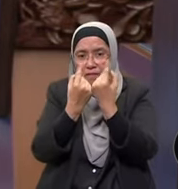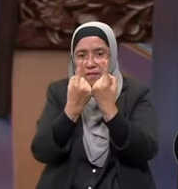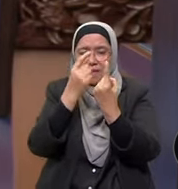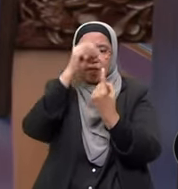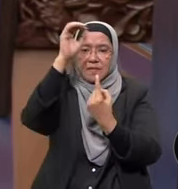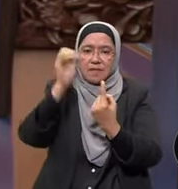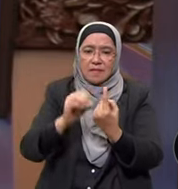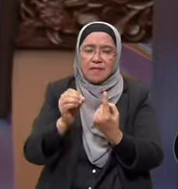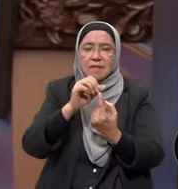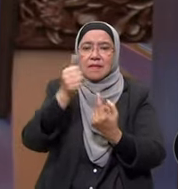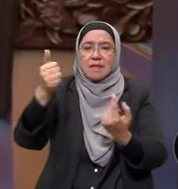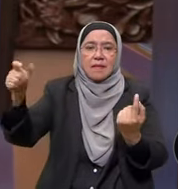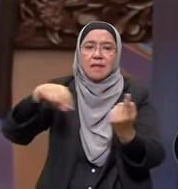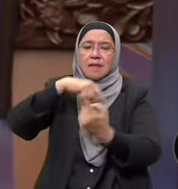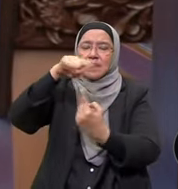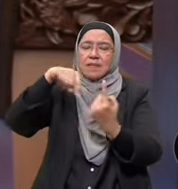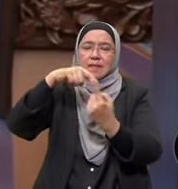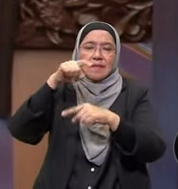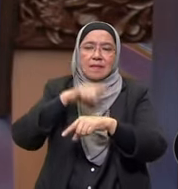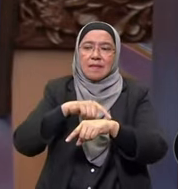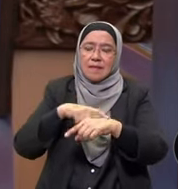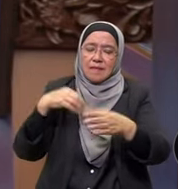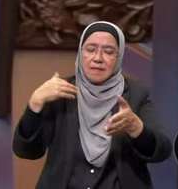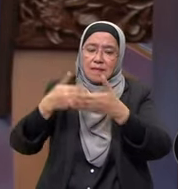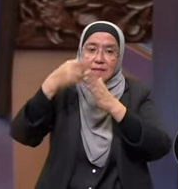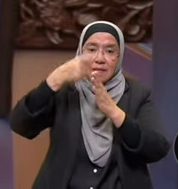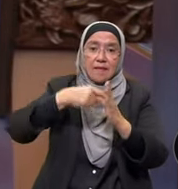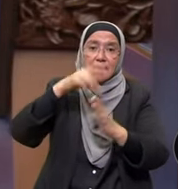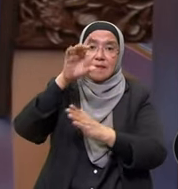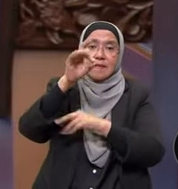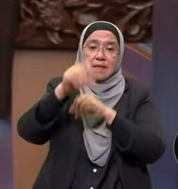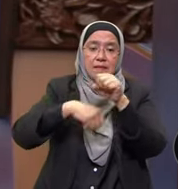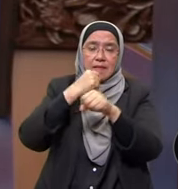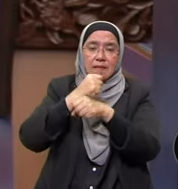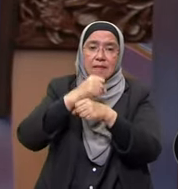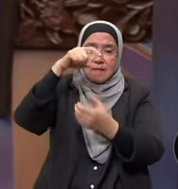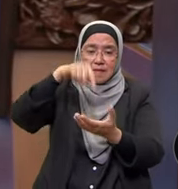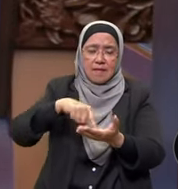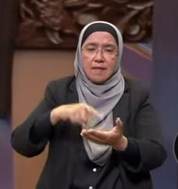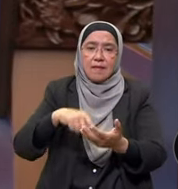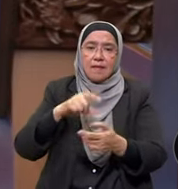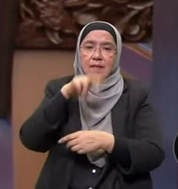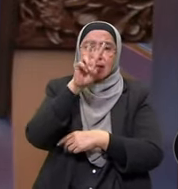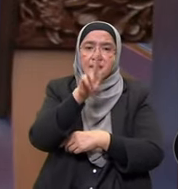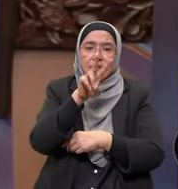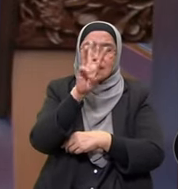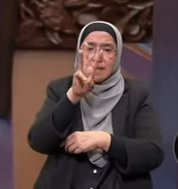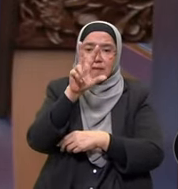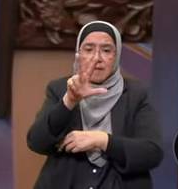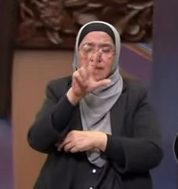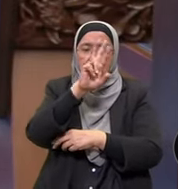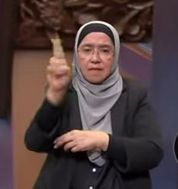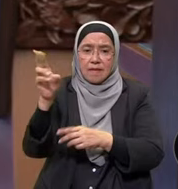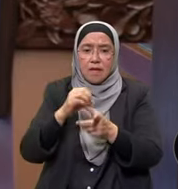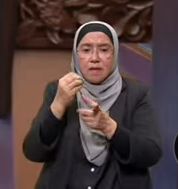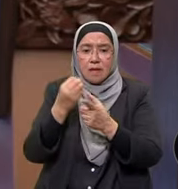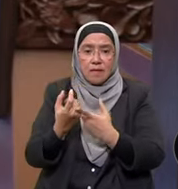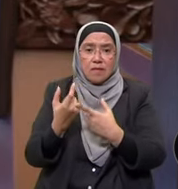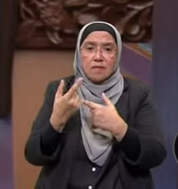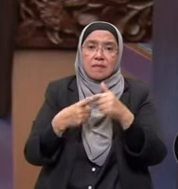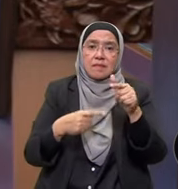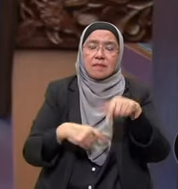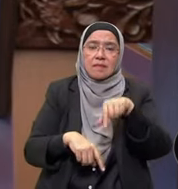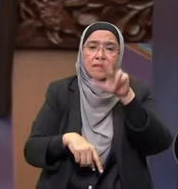setakat ogos 2024 seramai 263 r000 atau 3.3%